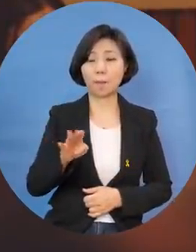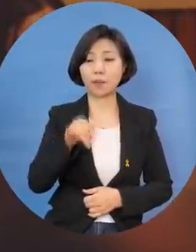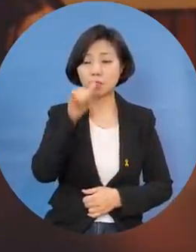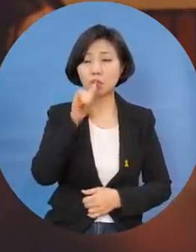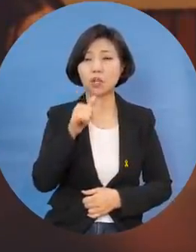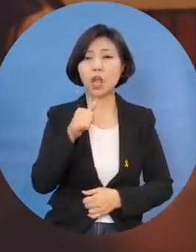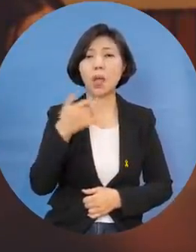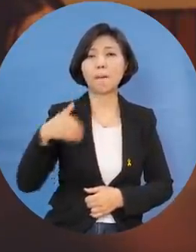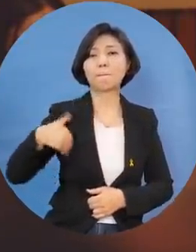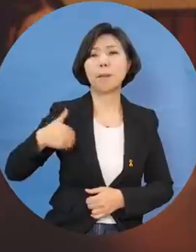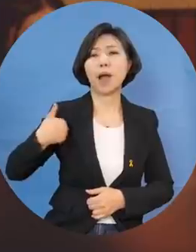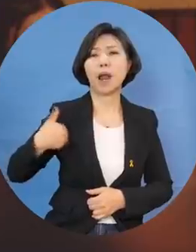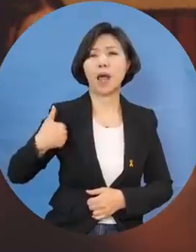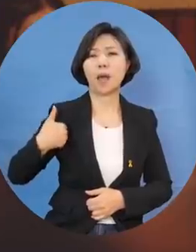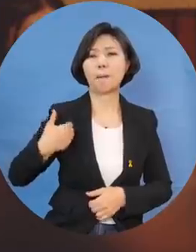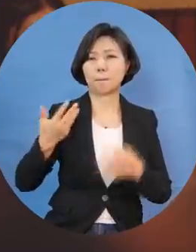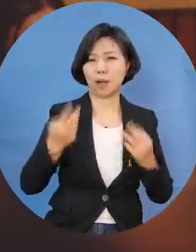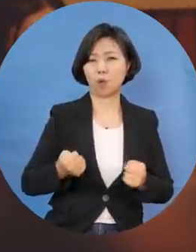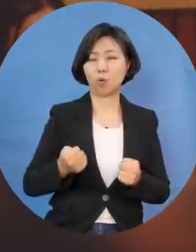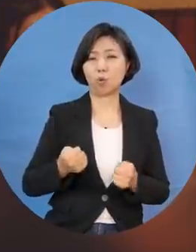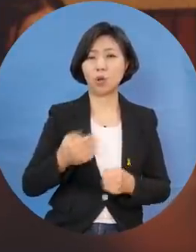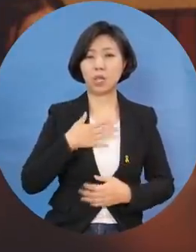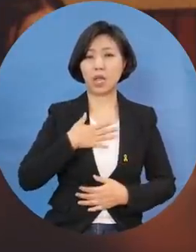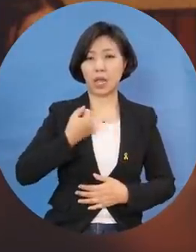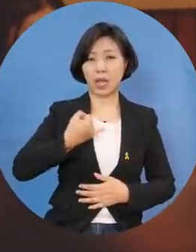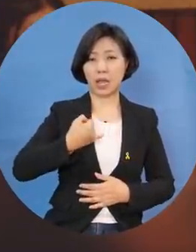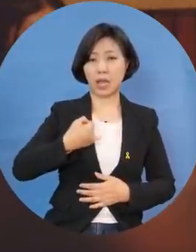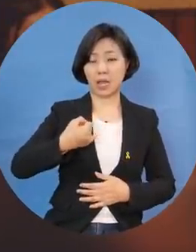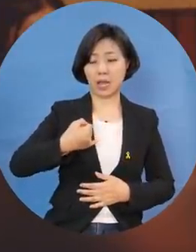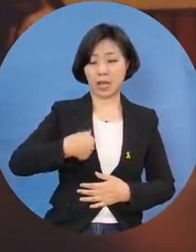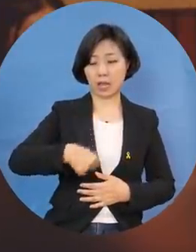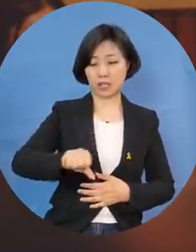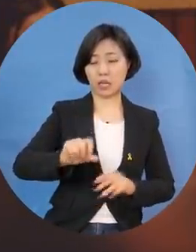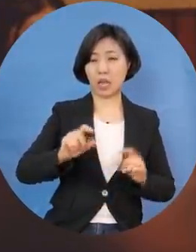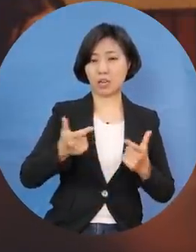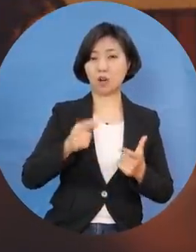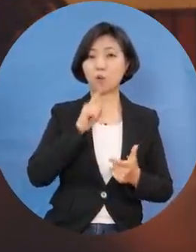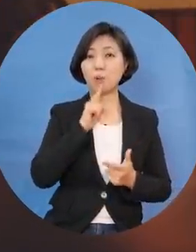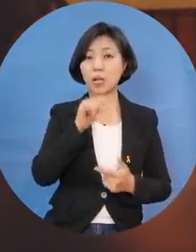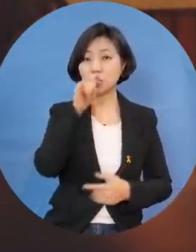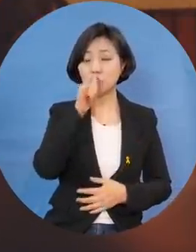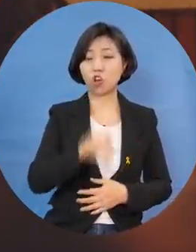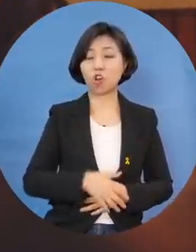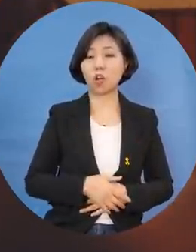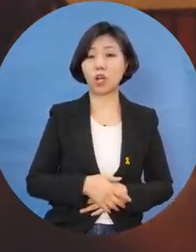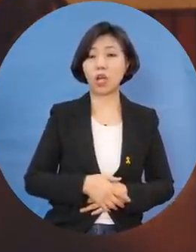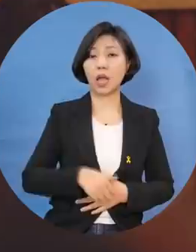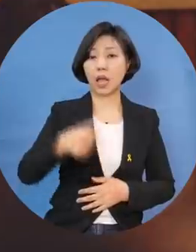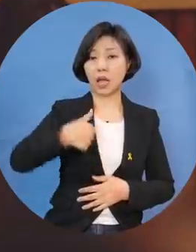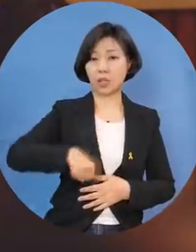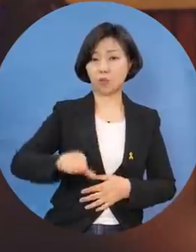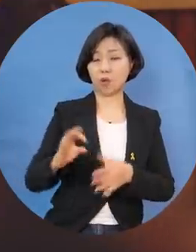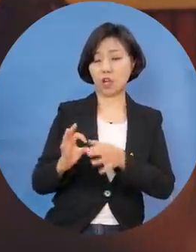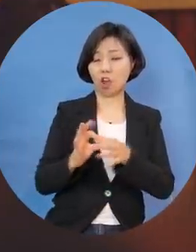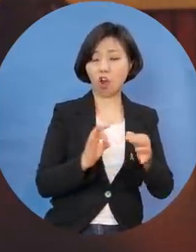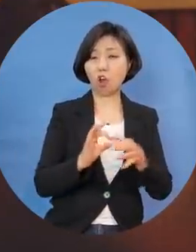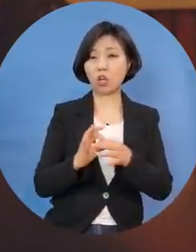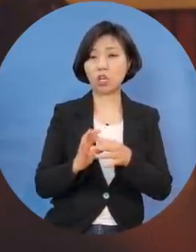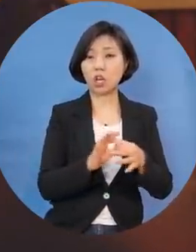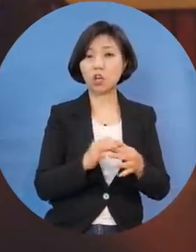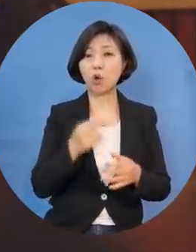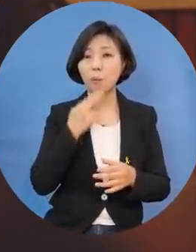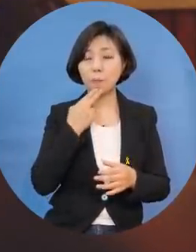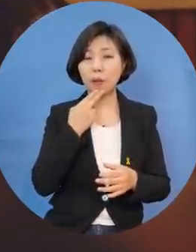신랑이 바람기가 많고 자식은 뭐 본인의 자식이 아니라고 하였습니다. 뭐 다시 말해서 자식과